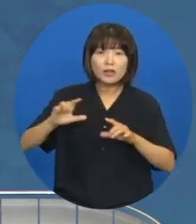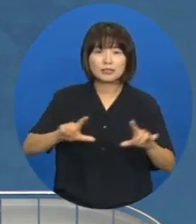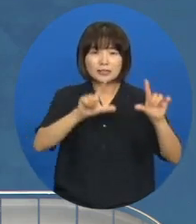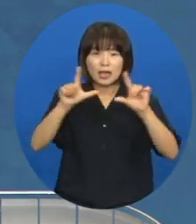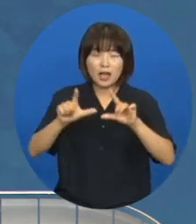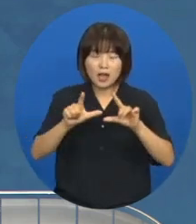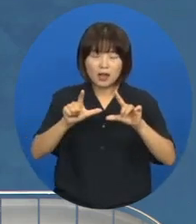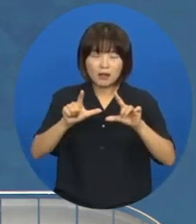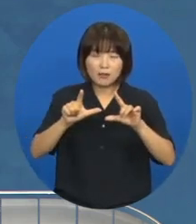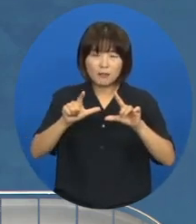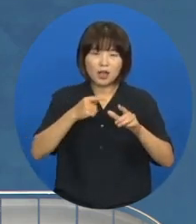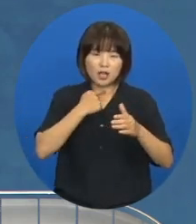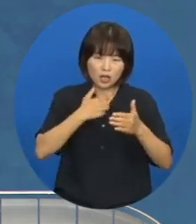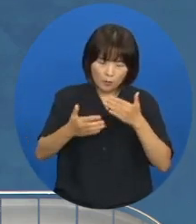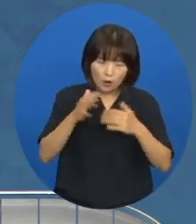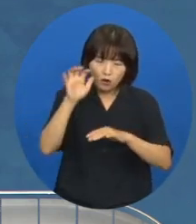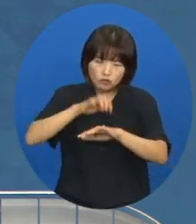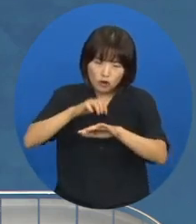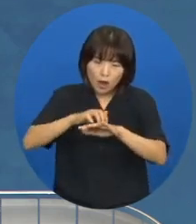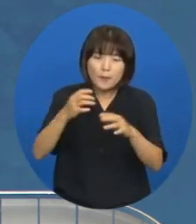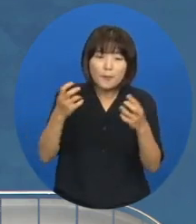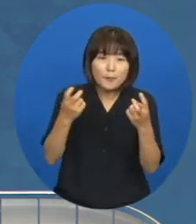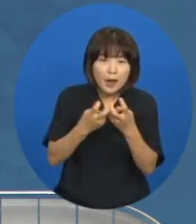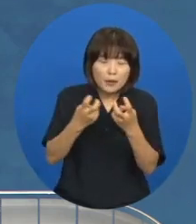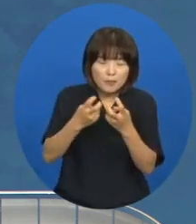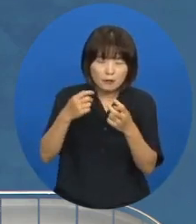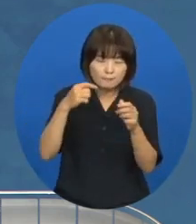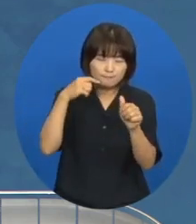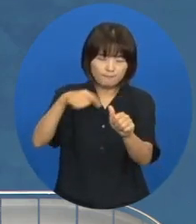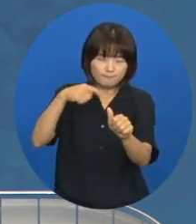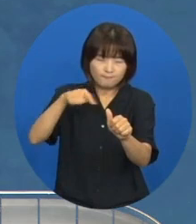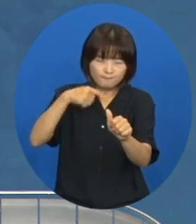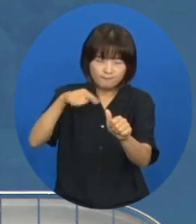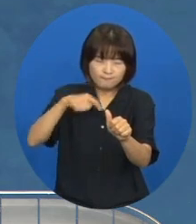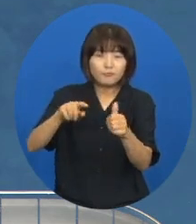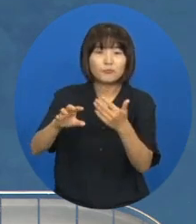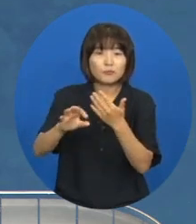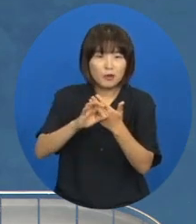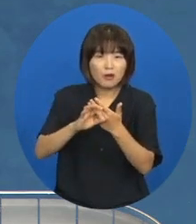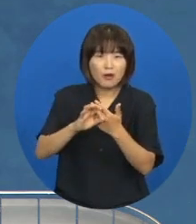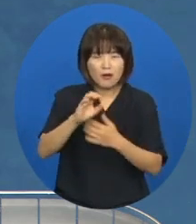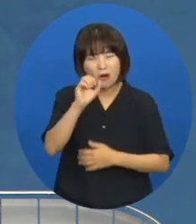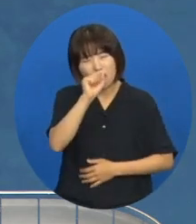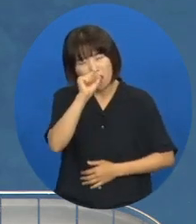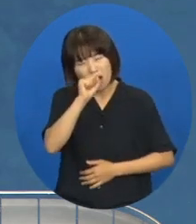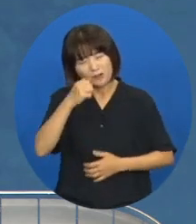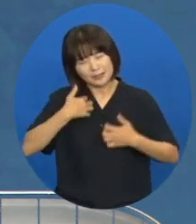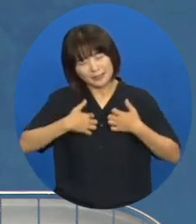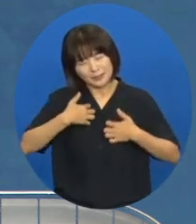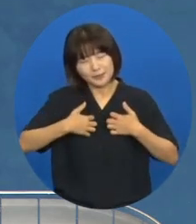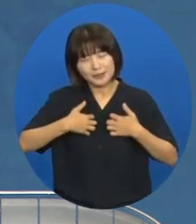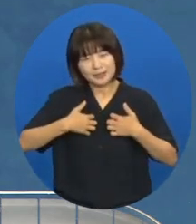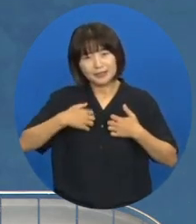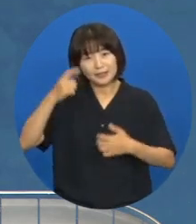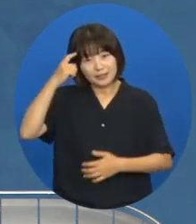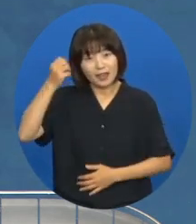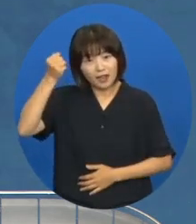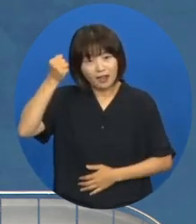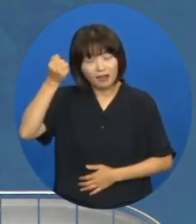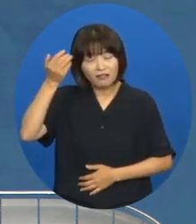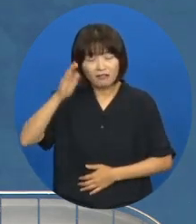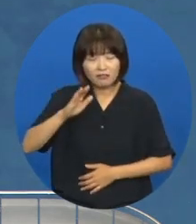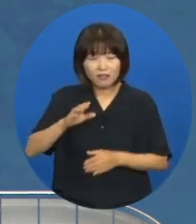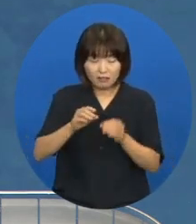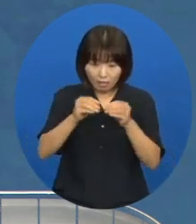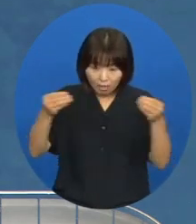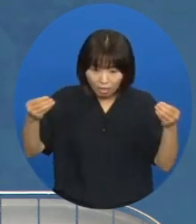훈련하고 경험할 수 있는 방법을 가르쳐 드리면 너무너무 좋아하지 않겠어요? 근데 실제로는